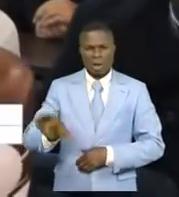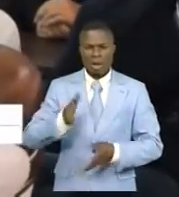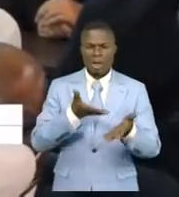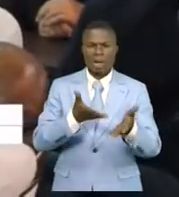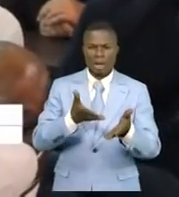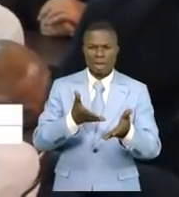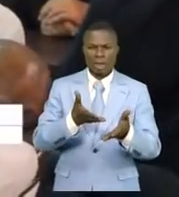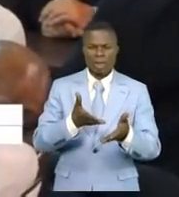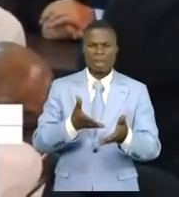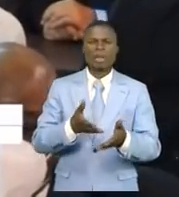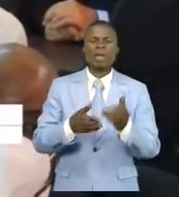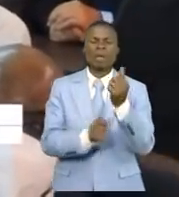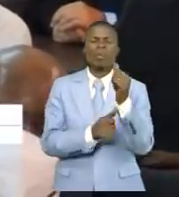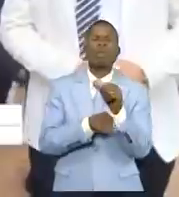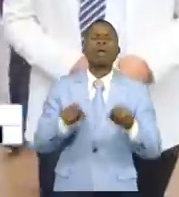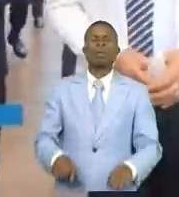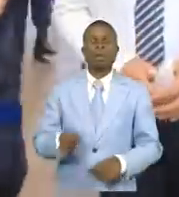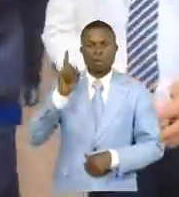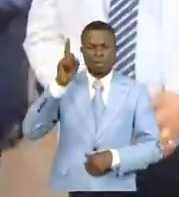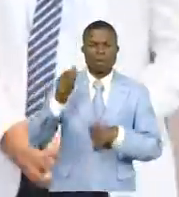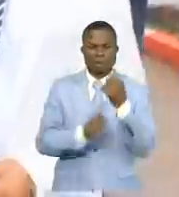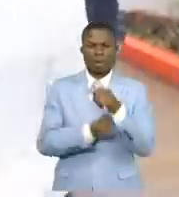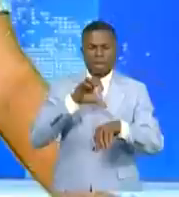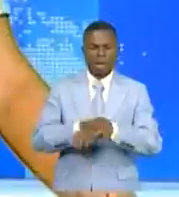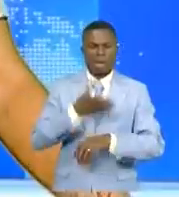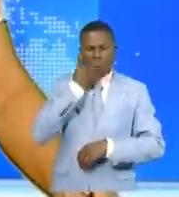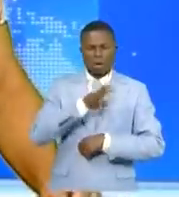ses administrés parmi les premiers cas notifiés de COVID.